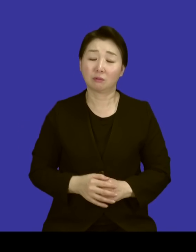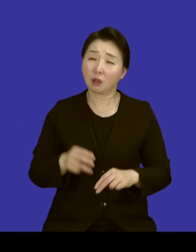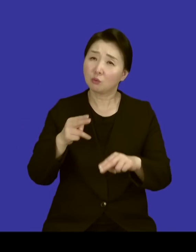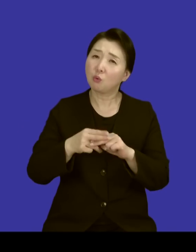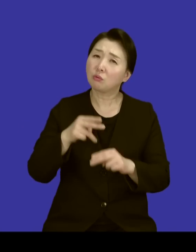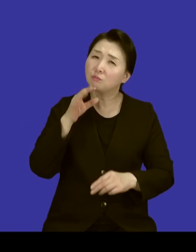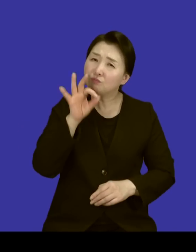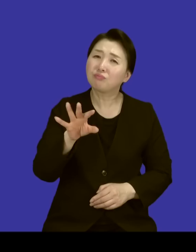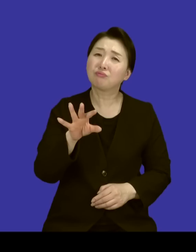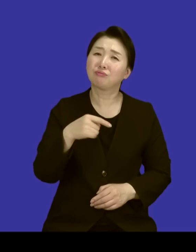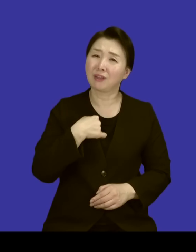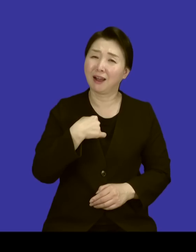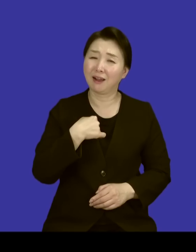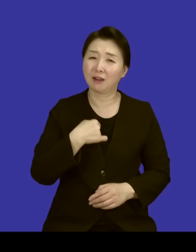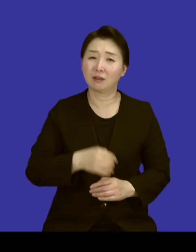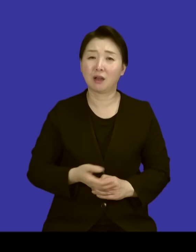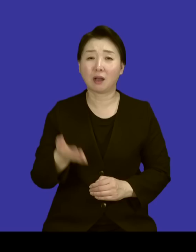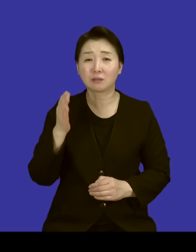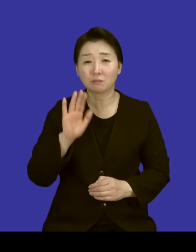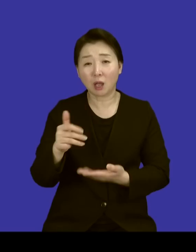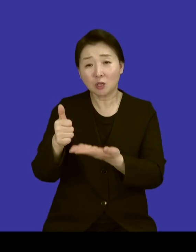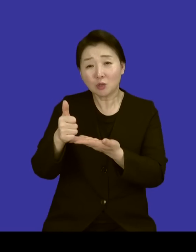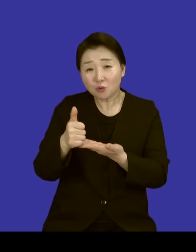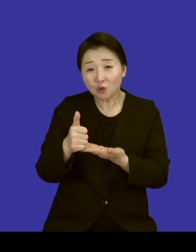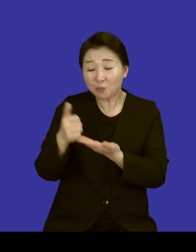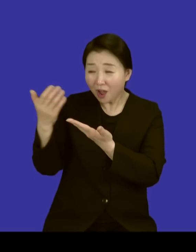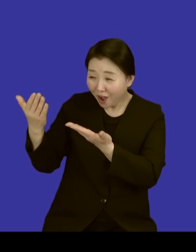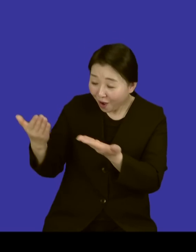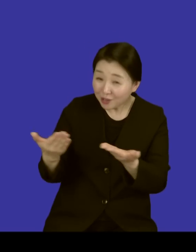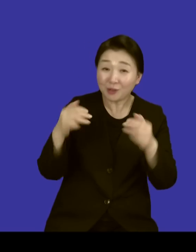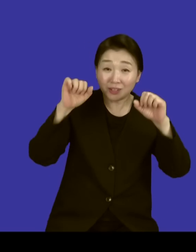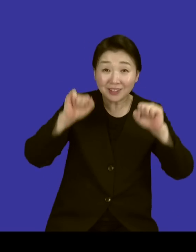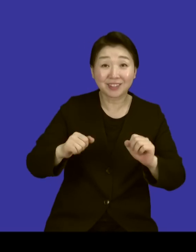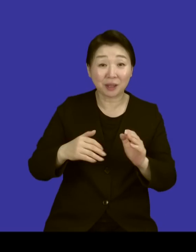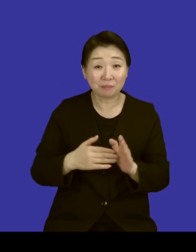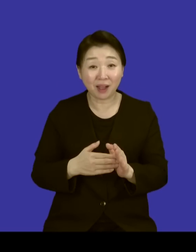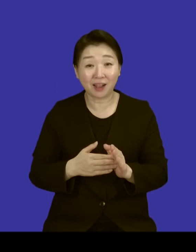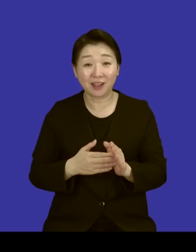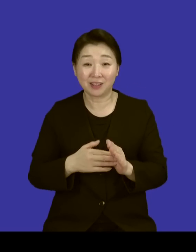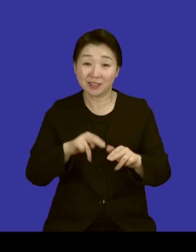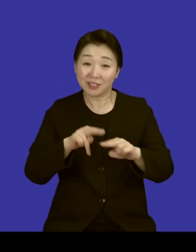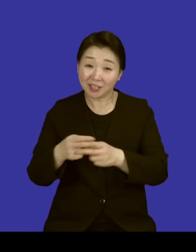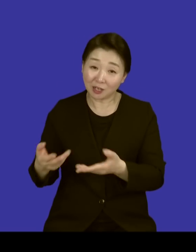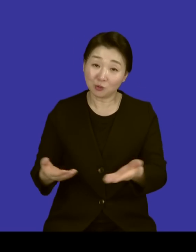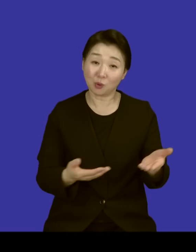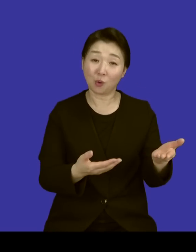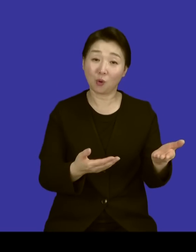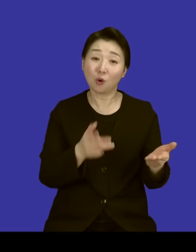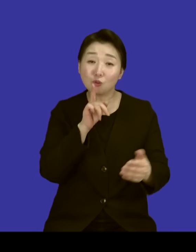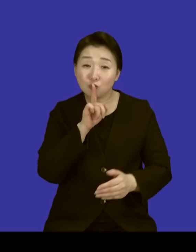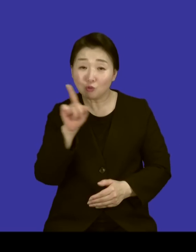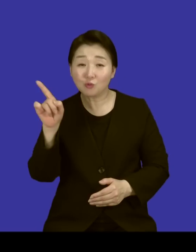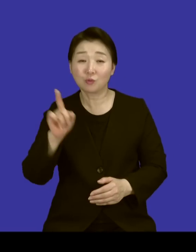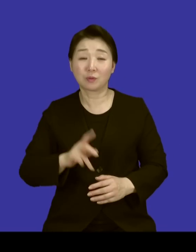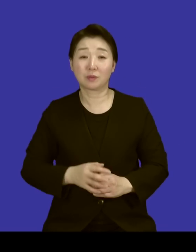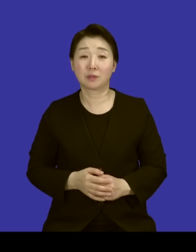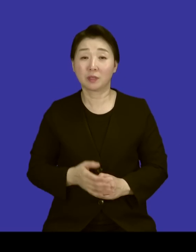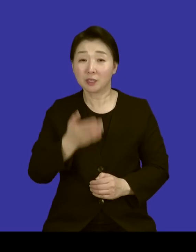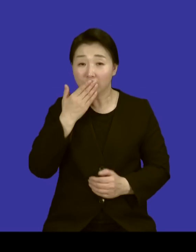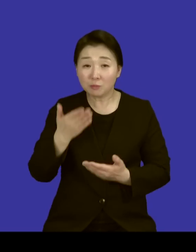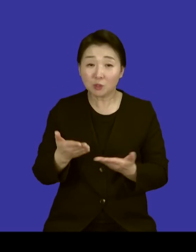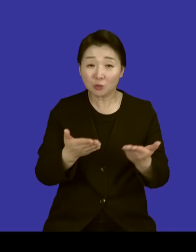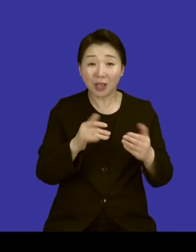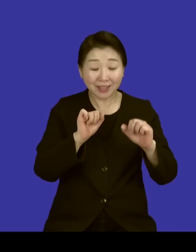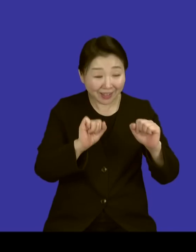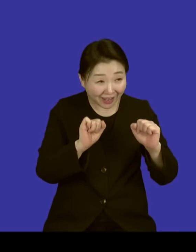모르고 그러네요. 이상하게 손님 오면 어서 오세요 인사하고 자리 안내하고 주문 받고 음식 드리고